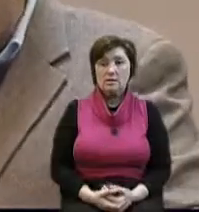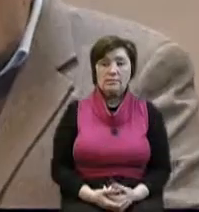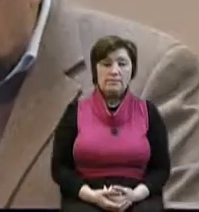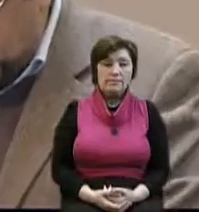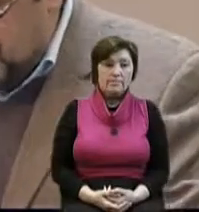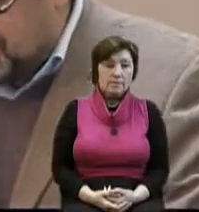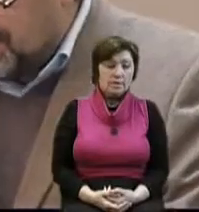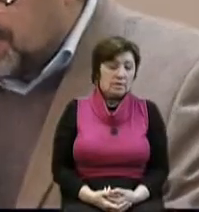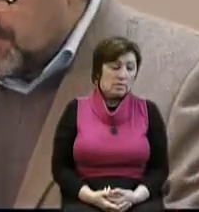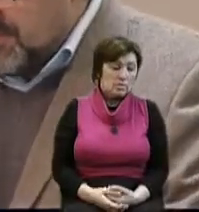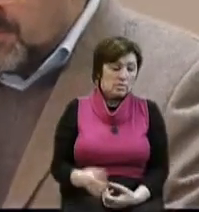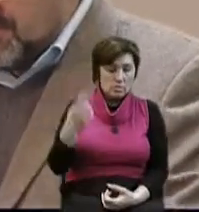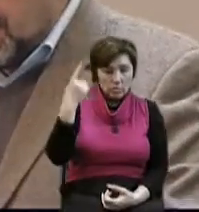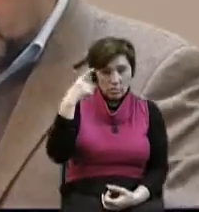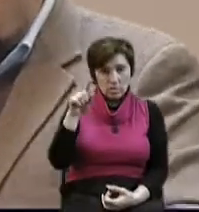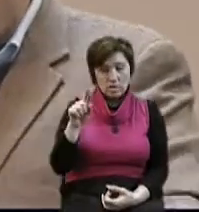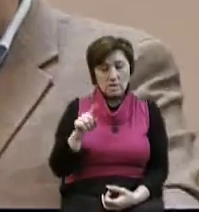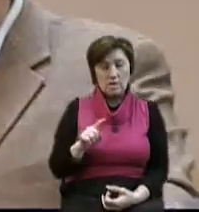Узнав,